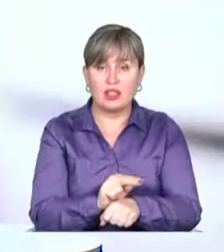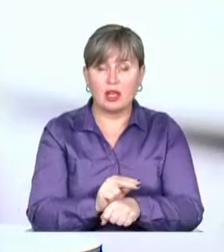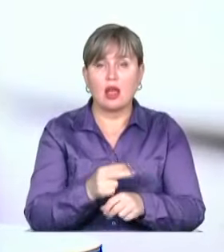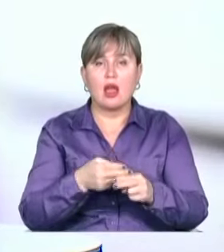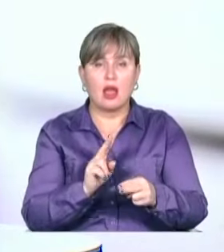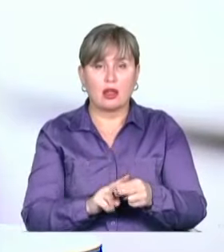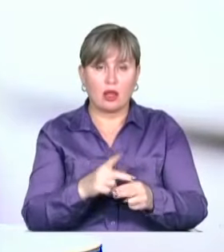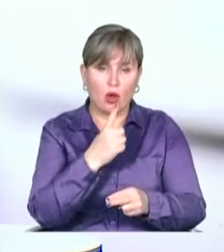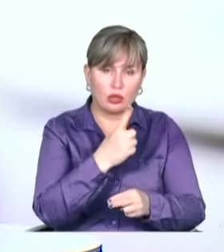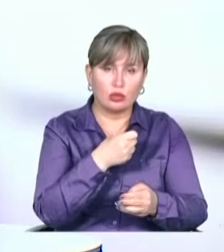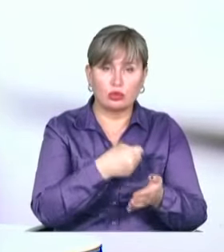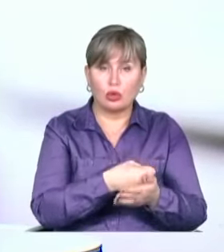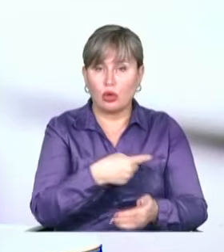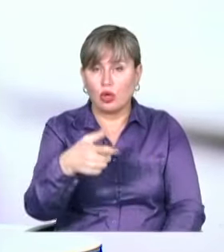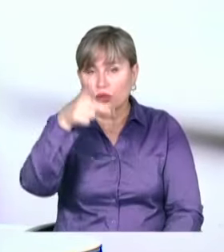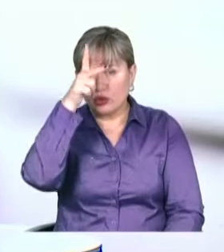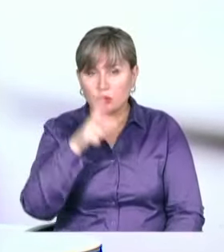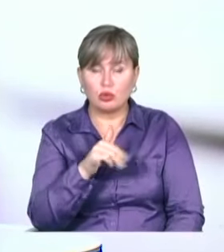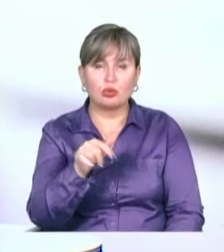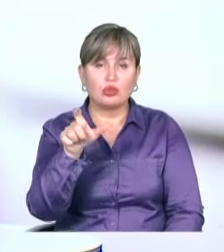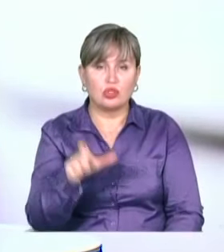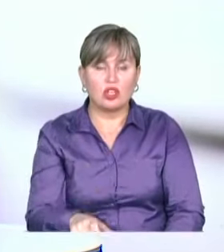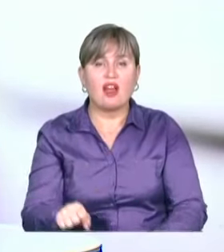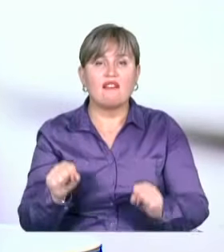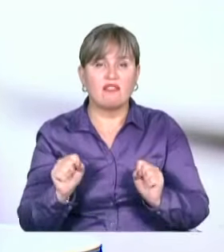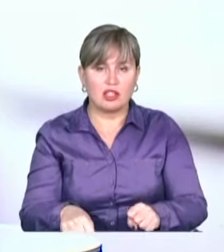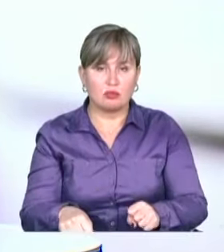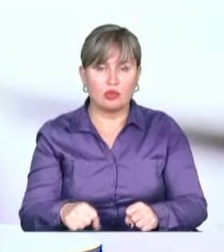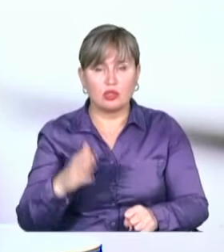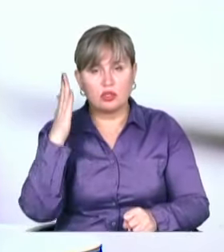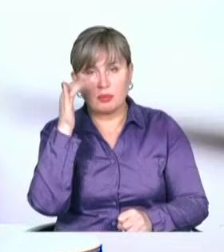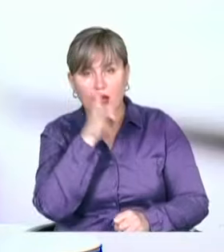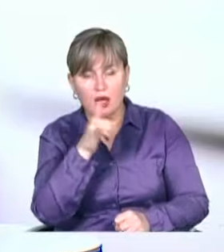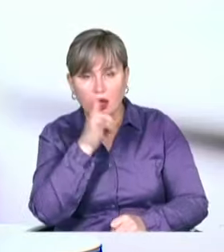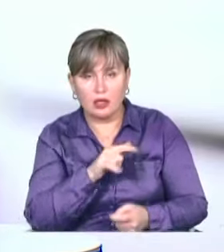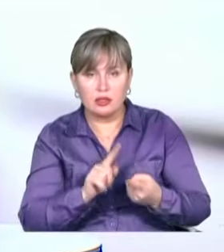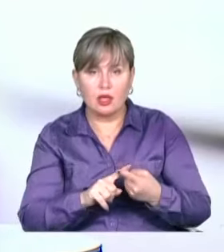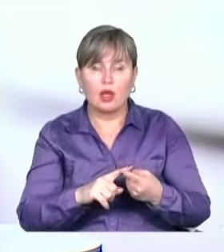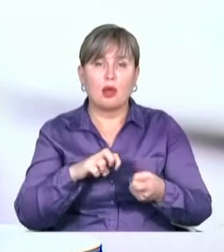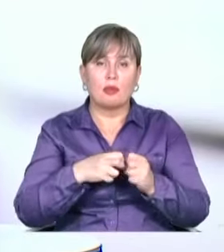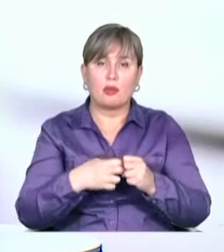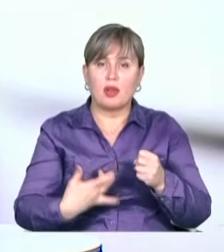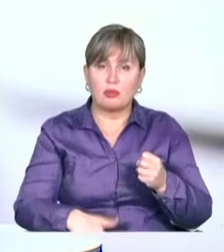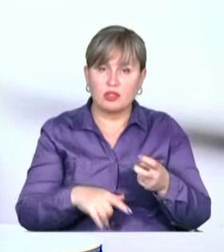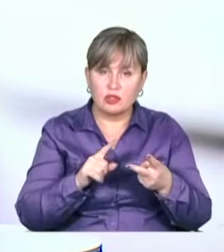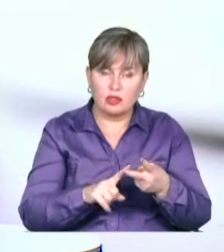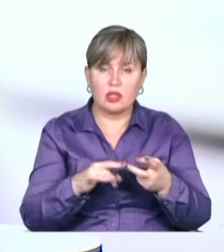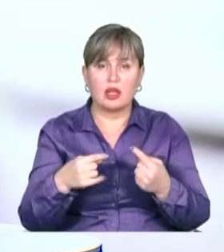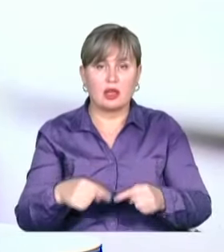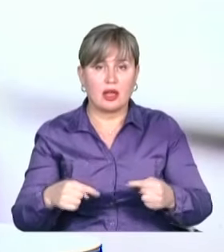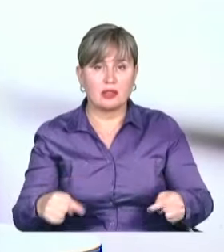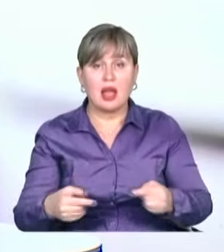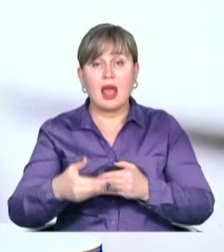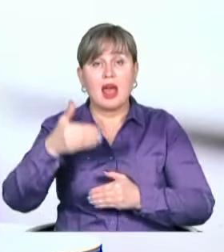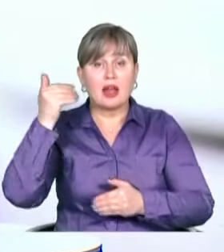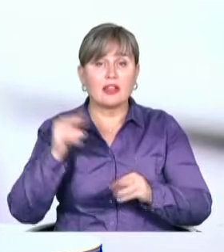от 1 до 3 месяцев, у человека возможны бессонница, проблемы с пищеварением и не только. Отметим,